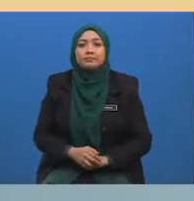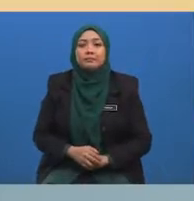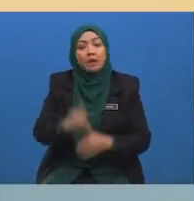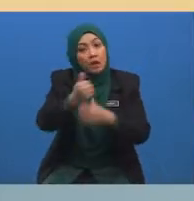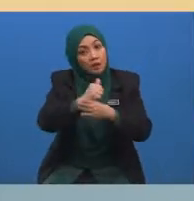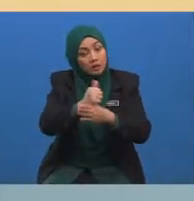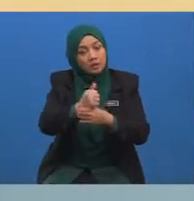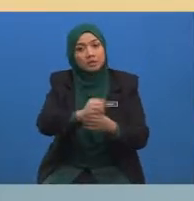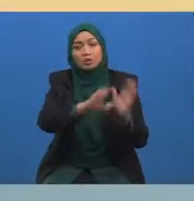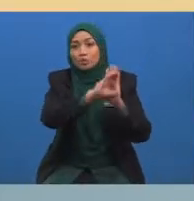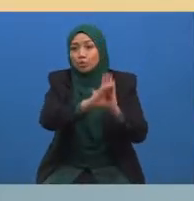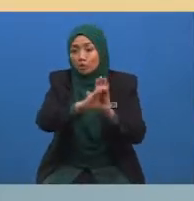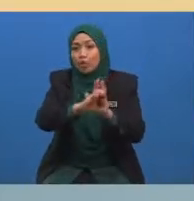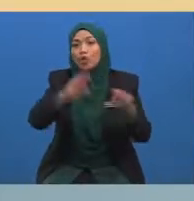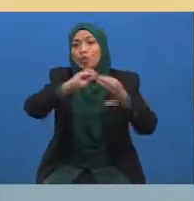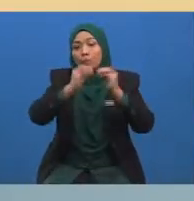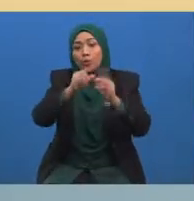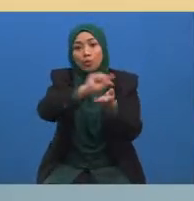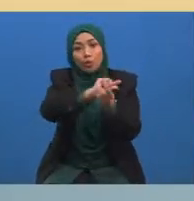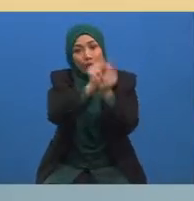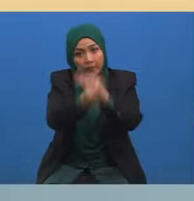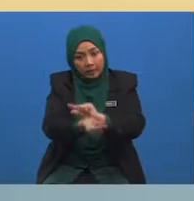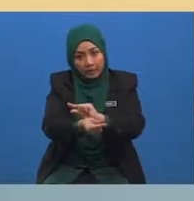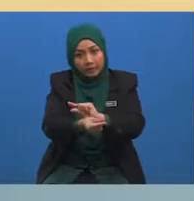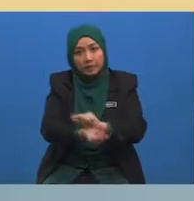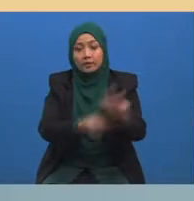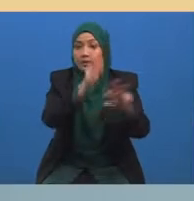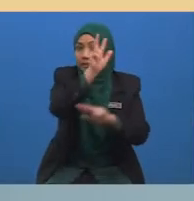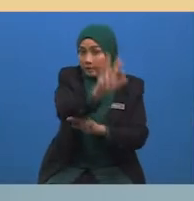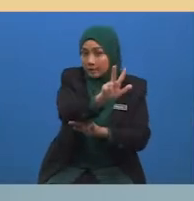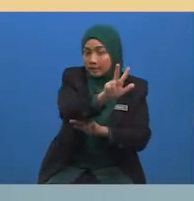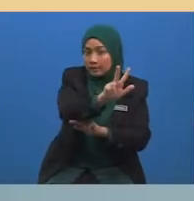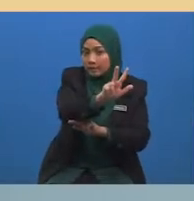Antara contoh nombor gubahan ialah 3,